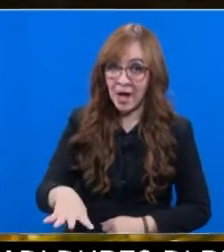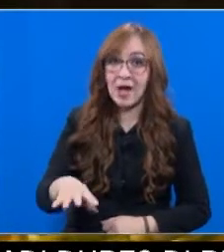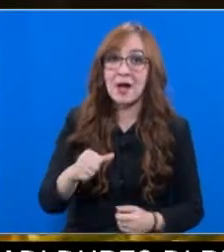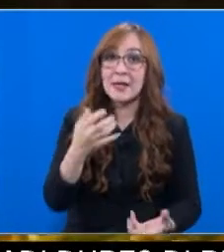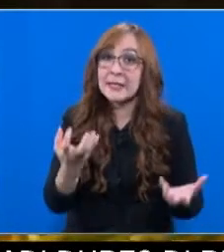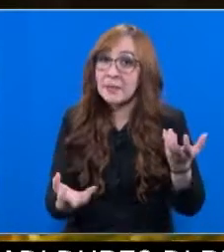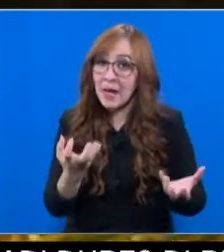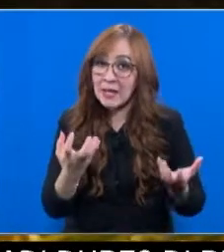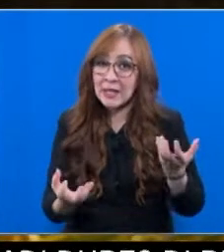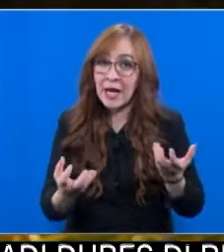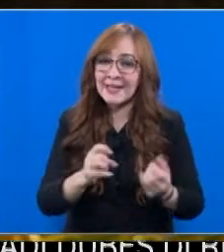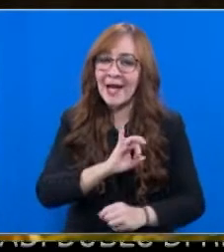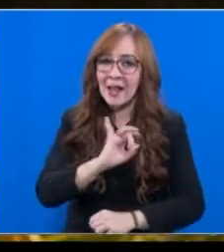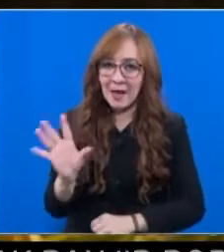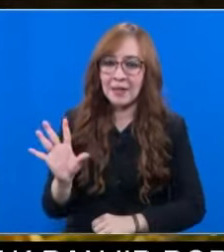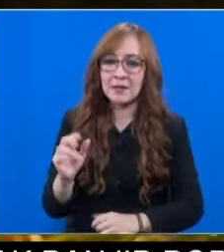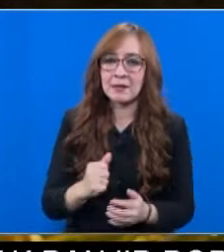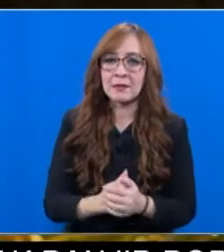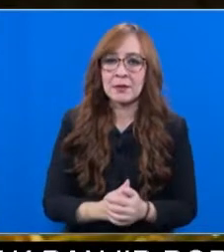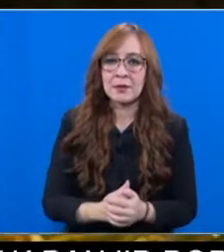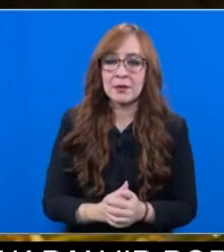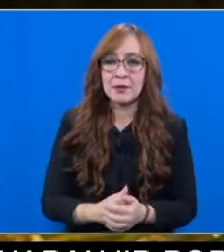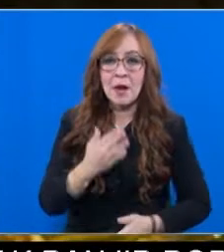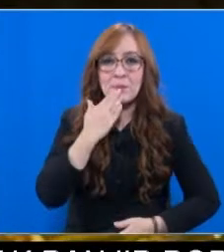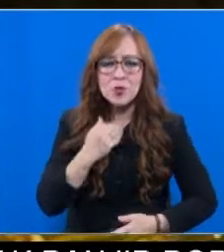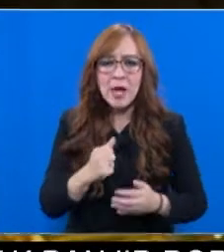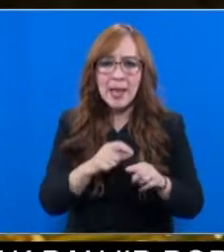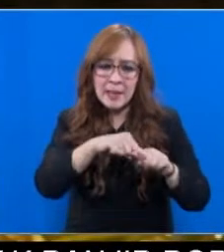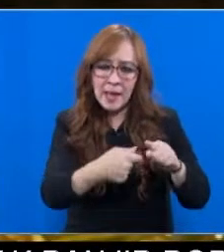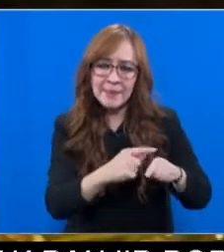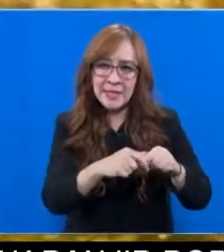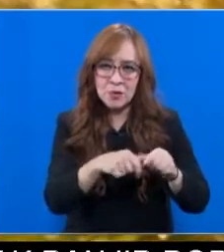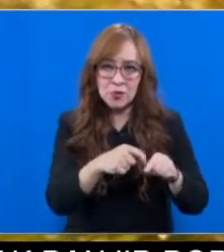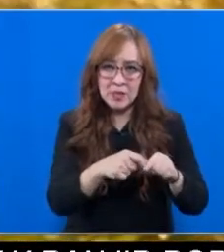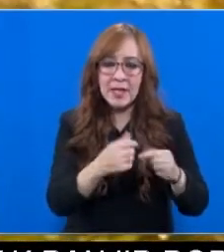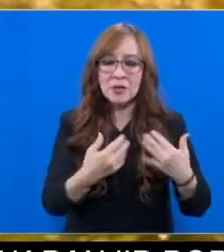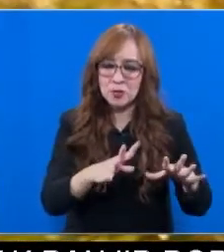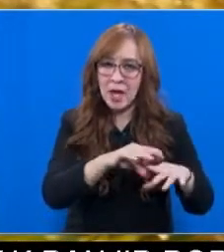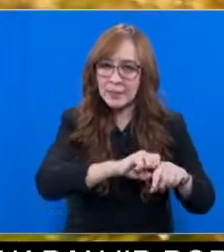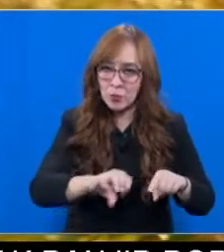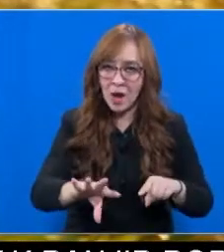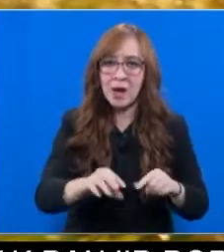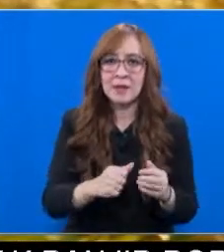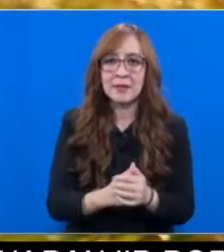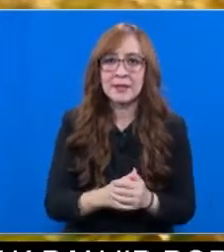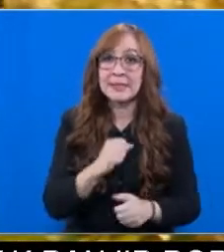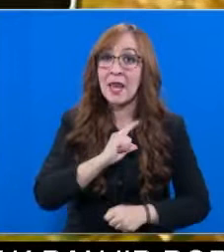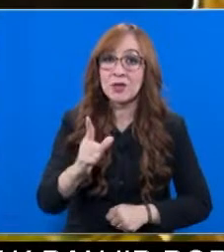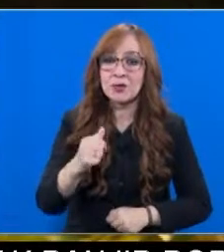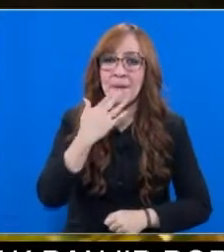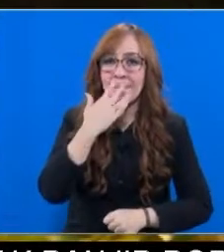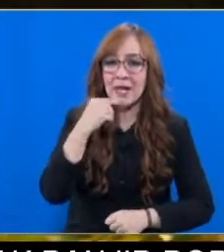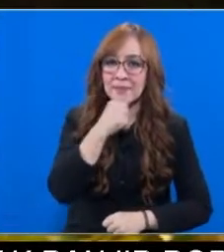dibandingkan beras jenis lainnya. Beras putih memiliki lapisan kulit yang sudah dibuang. Berikutnya adalah beras merah. Beras